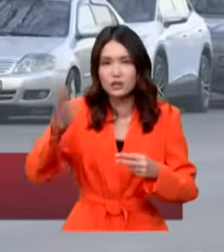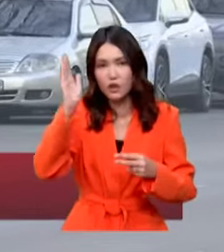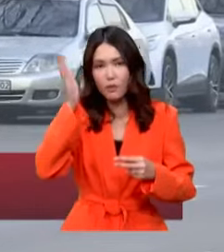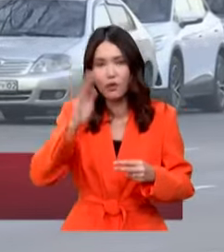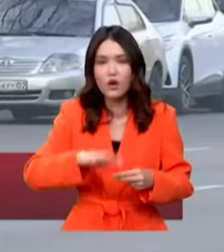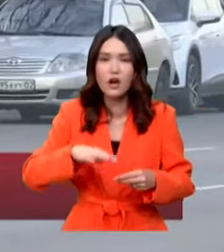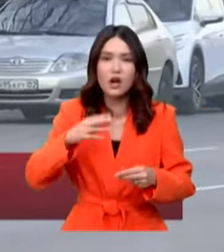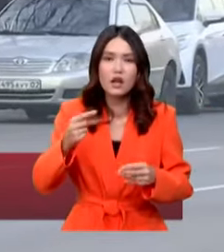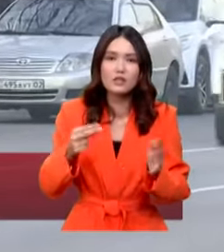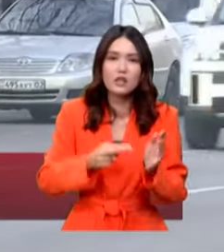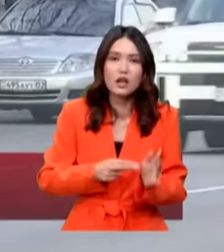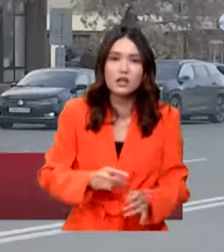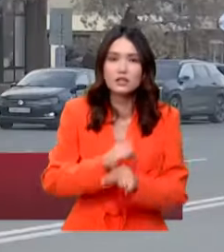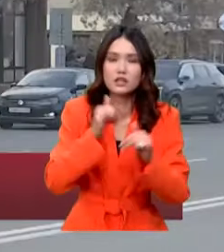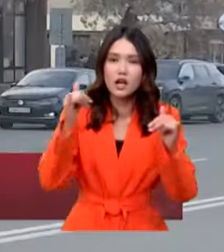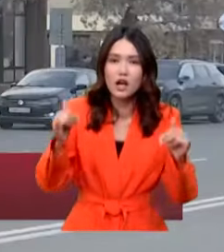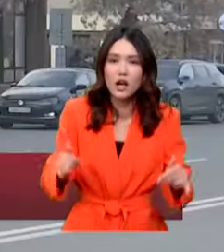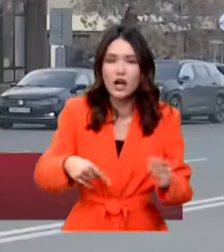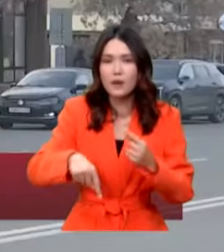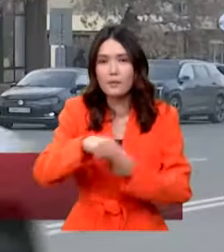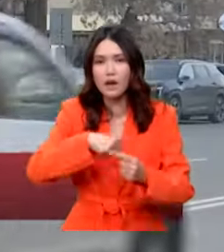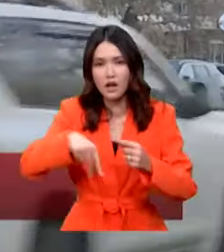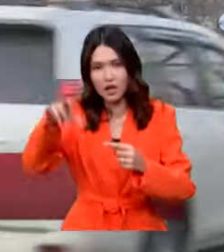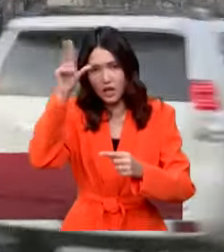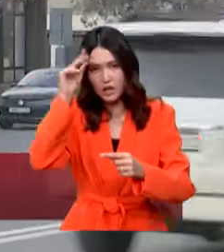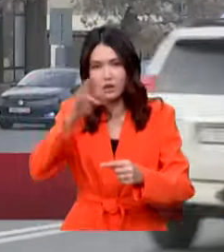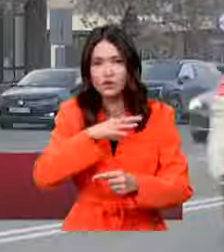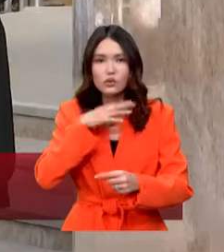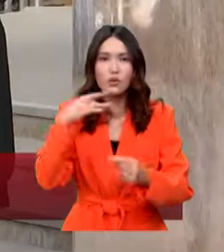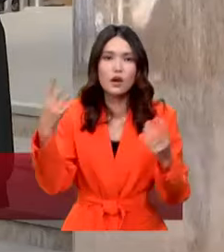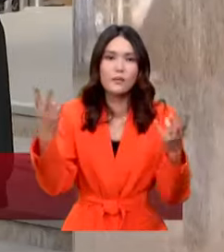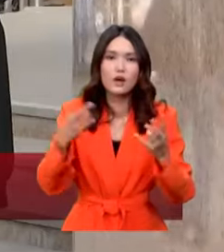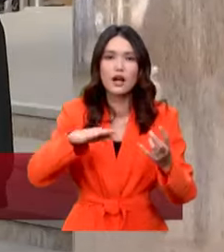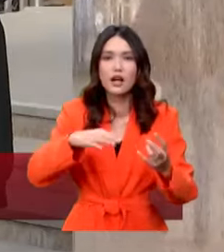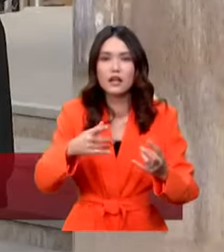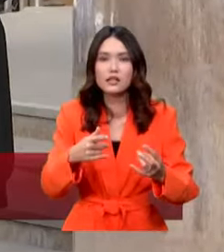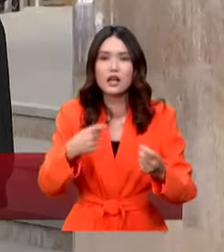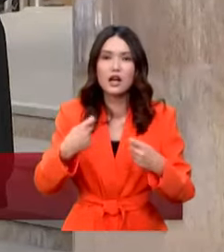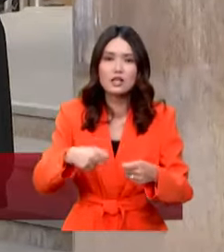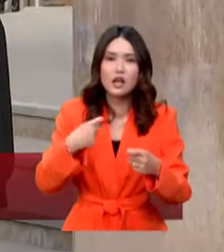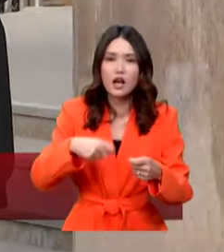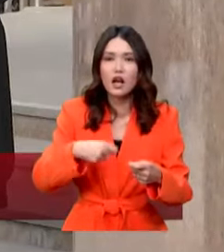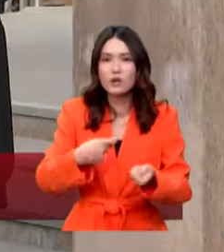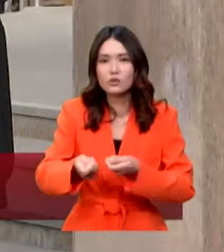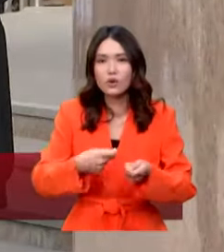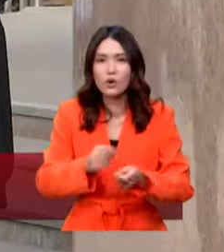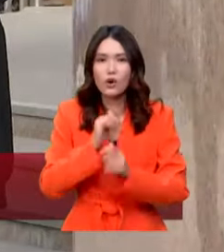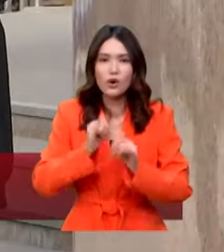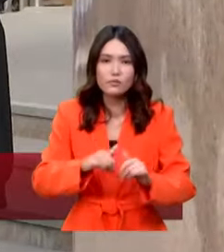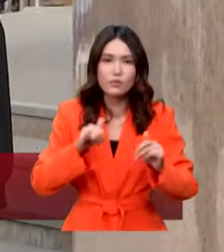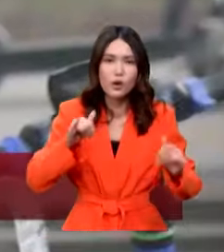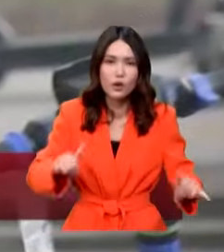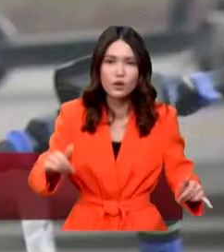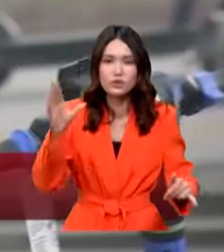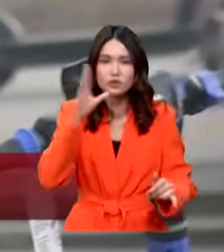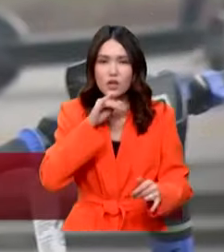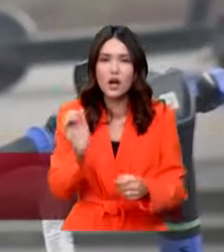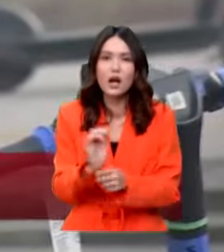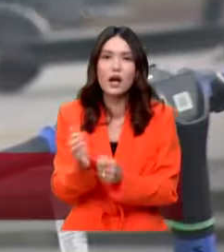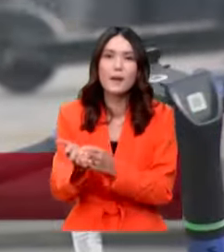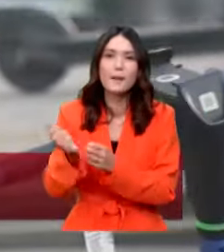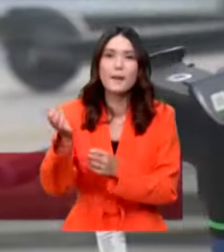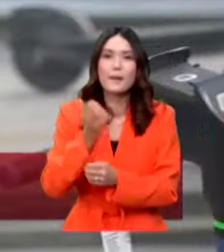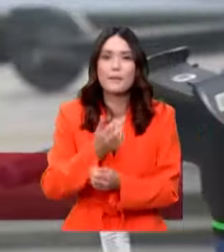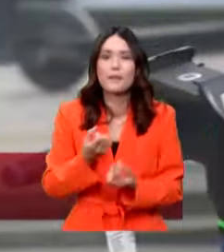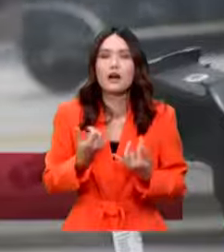теңгенің құнын арттыру үшін кәсіпкерлердің санын көбейту қажет. Сондай-ақ теңгемен сатылатын тауарлардың үлесін арттыру арқылы ғана импортқа деген